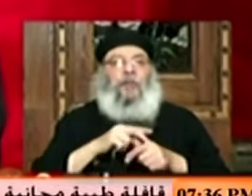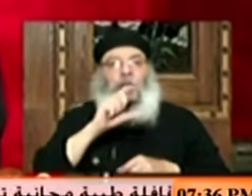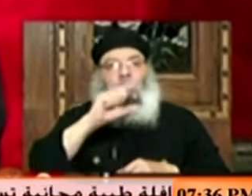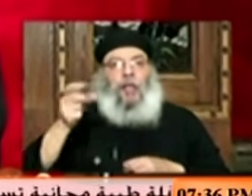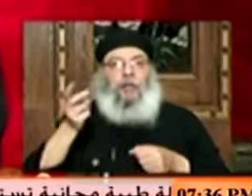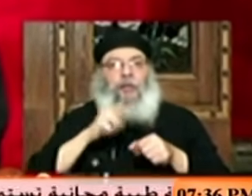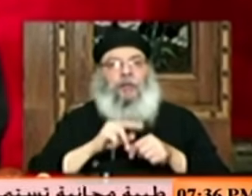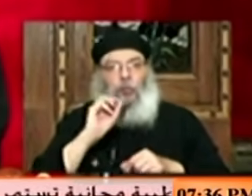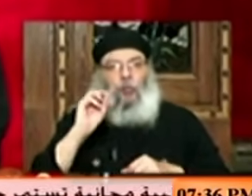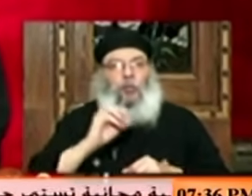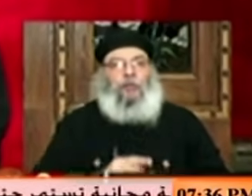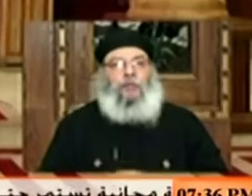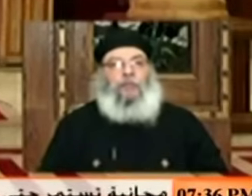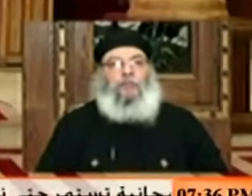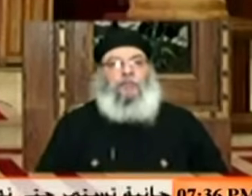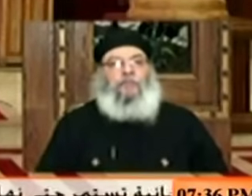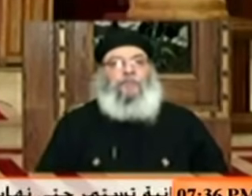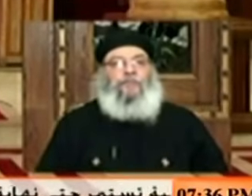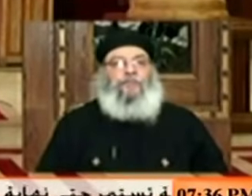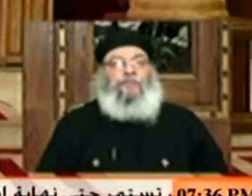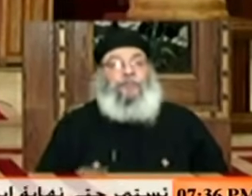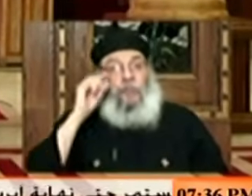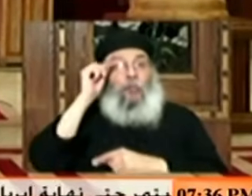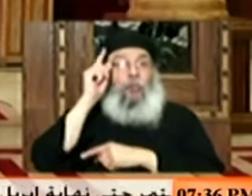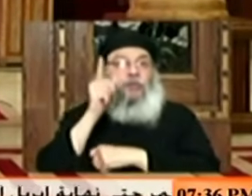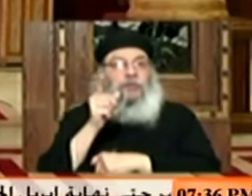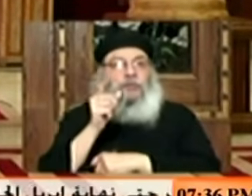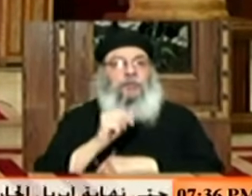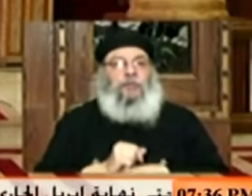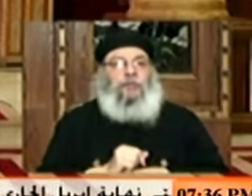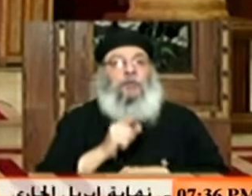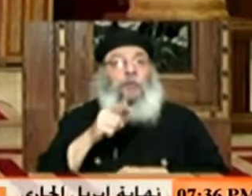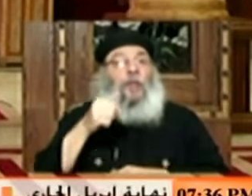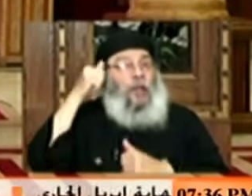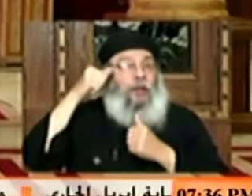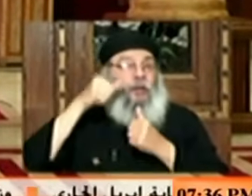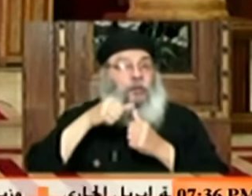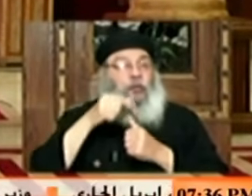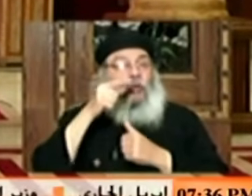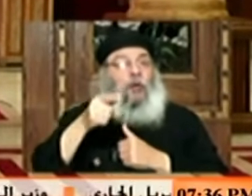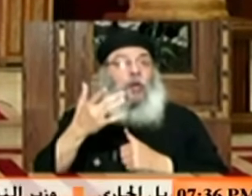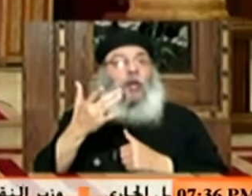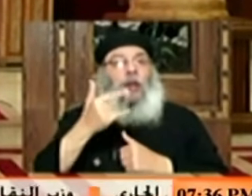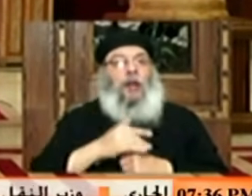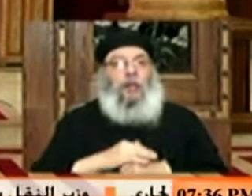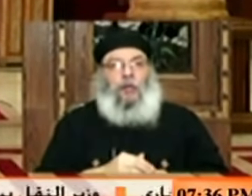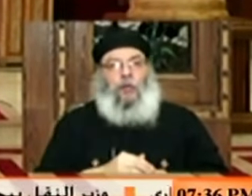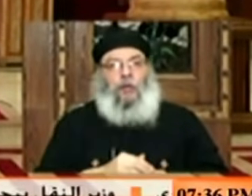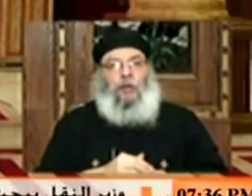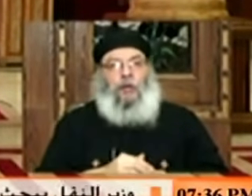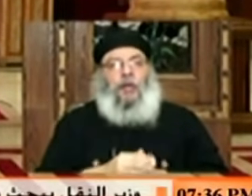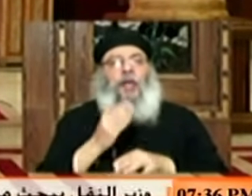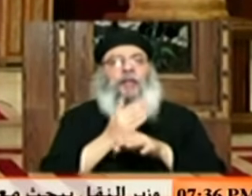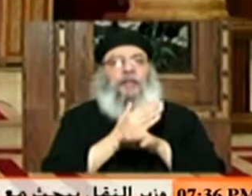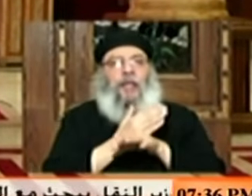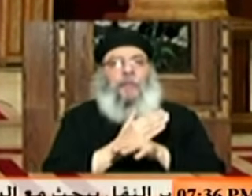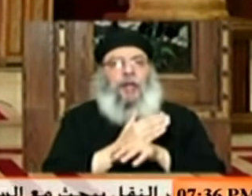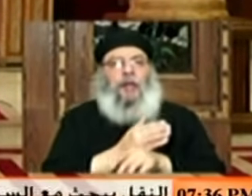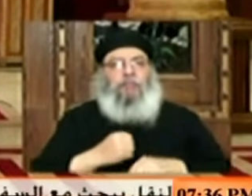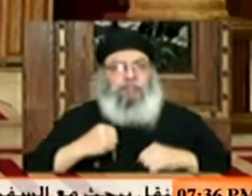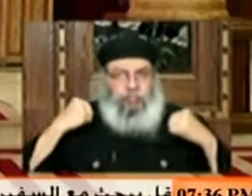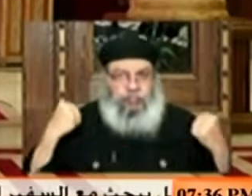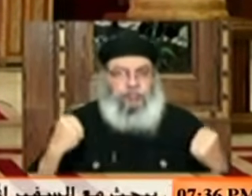ثانيه يقول بولس الرسول فانكم تذكرون ايها الاخوه تعبنا تعبنا